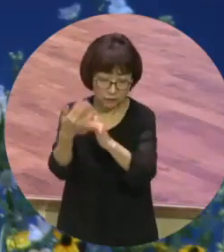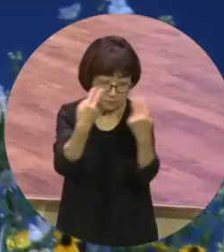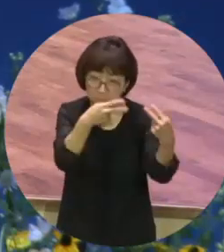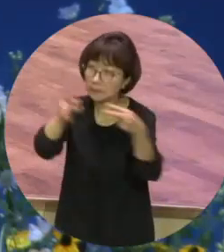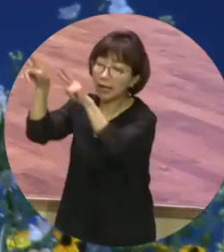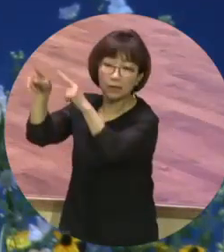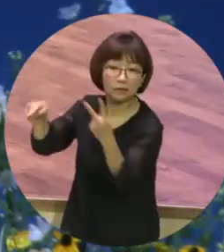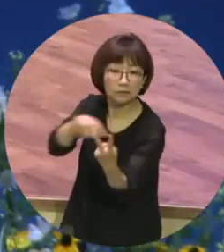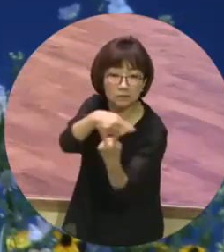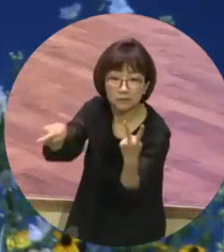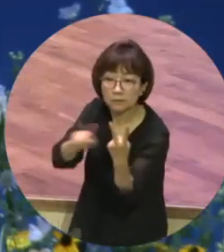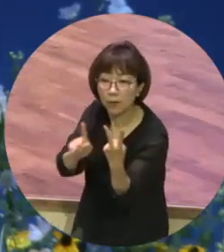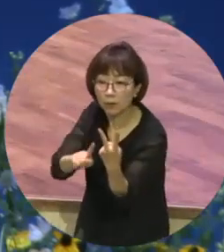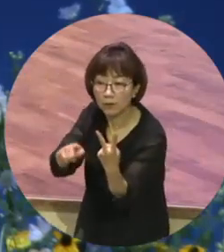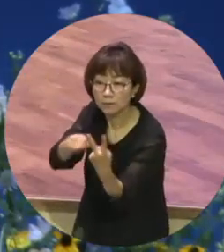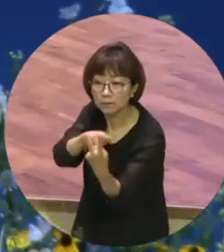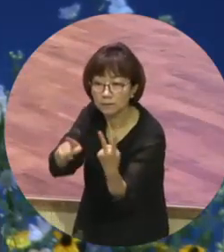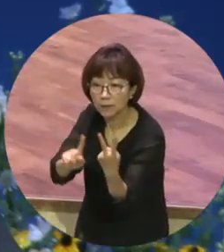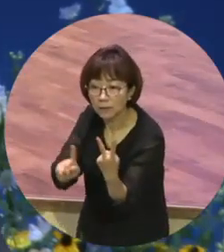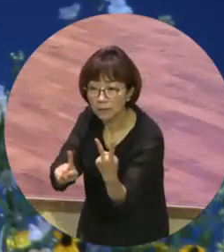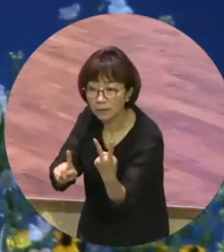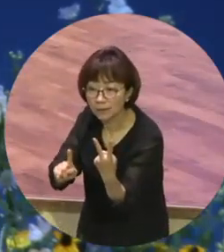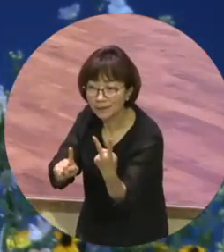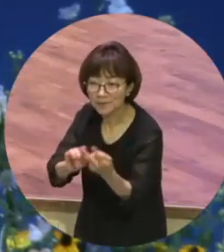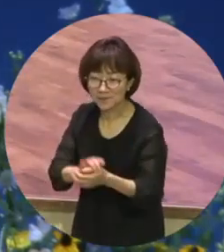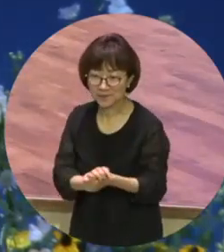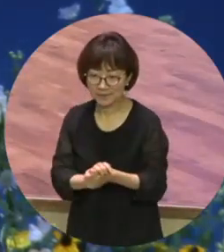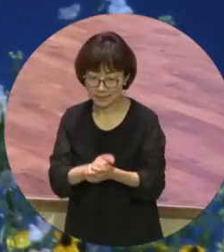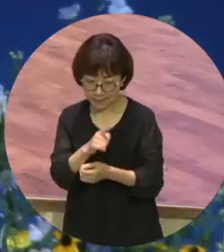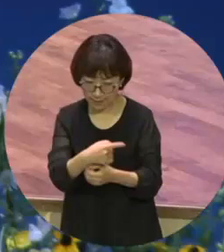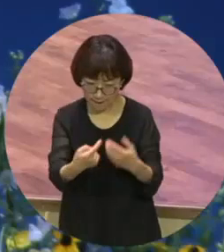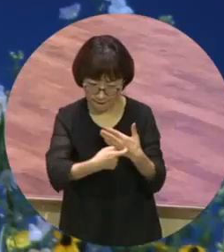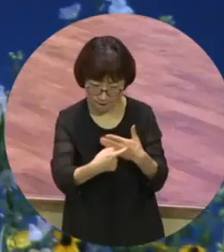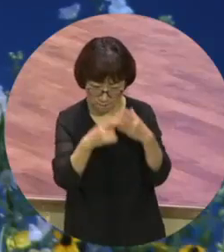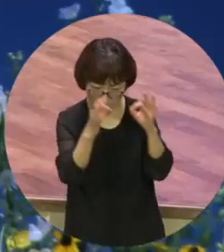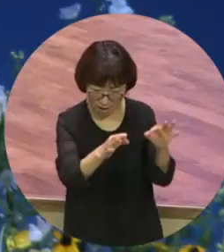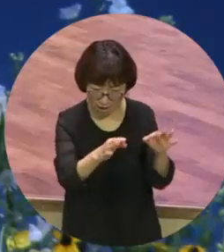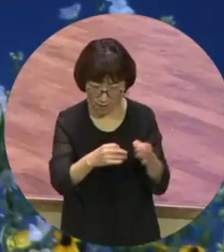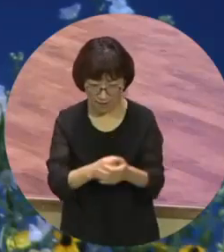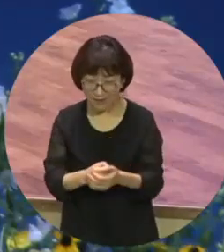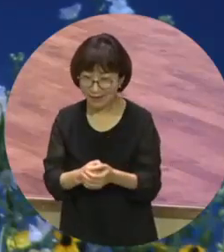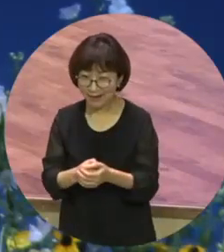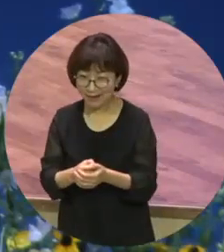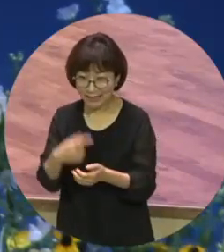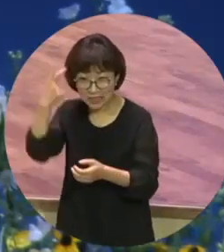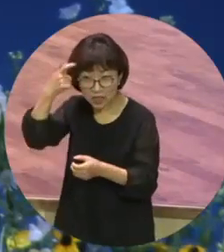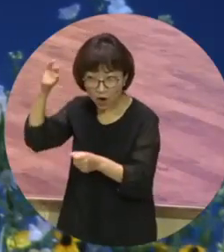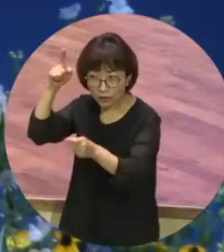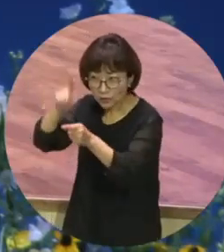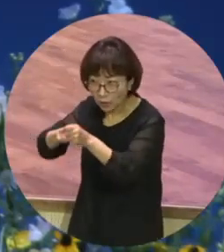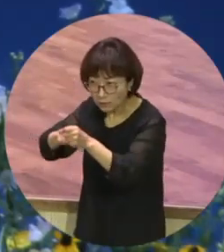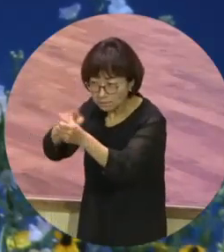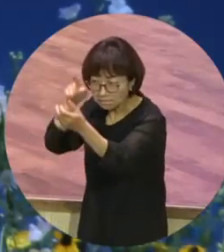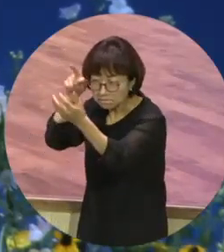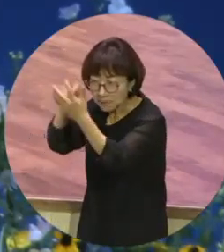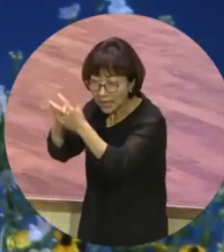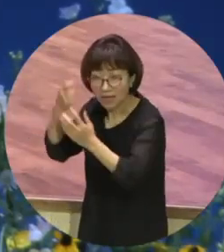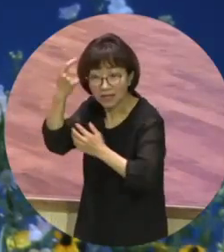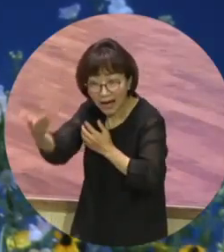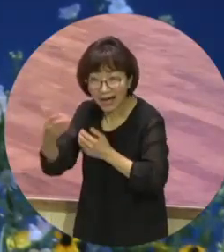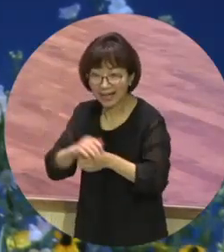현실적으로 분석을 잘하고 있습니까? 영적으로 보고 있습니까? 언약을 잡았습니까? 언약을 놓쳤습니까?